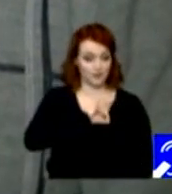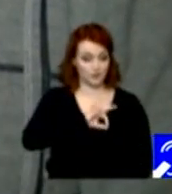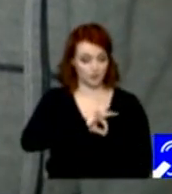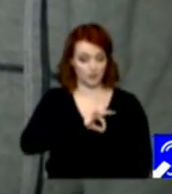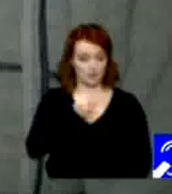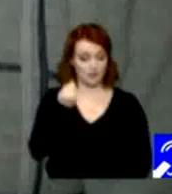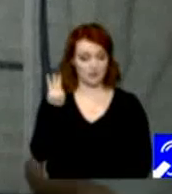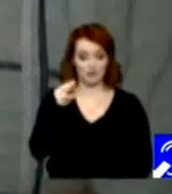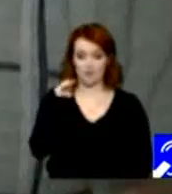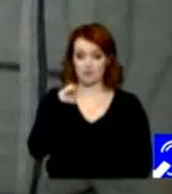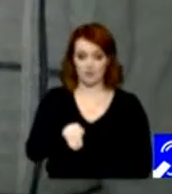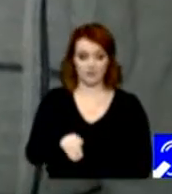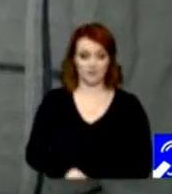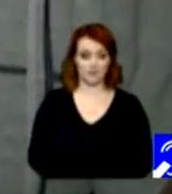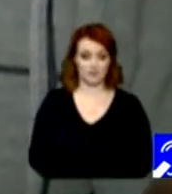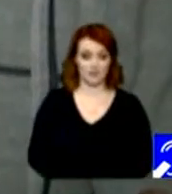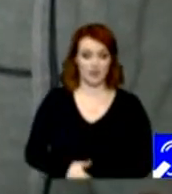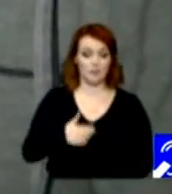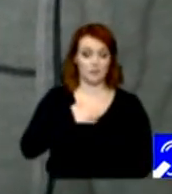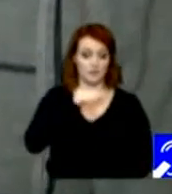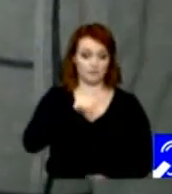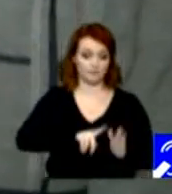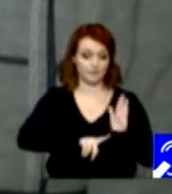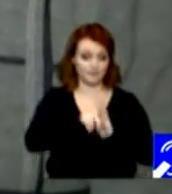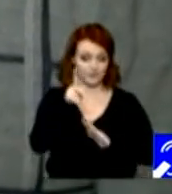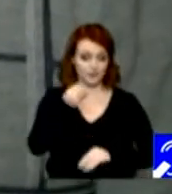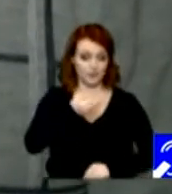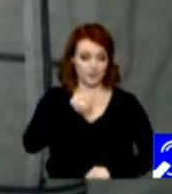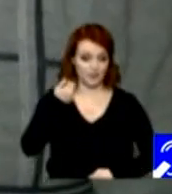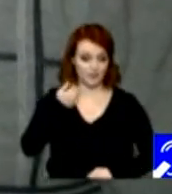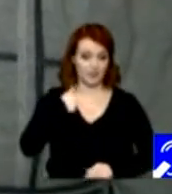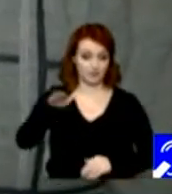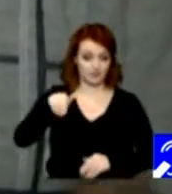curge peste mine